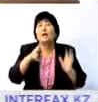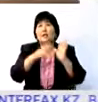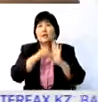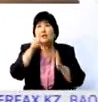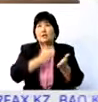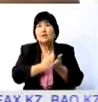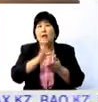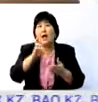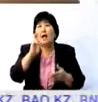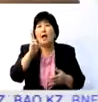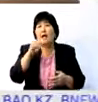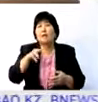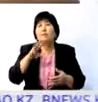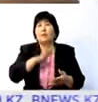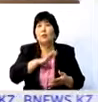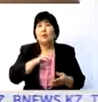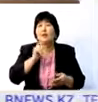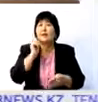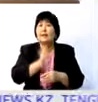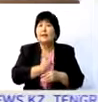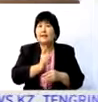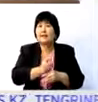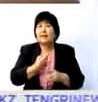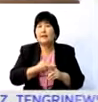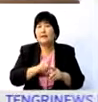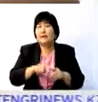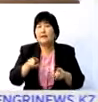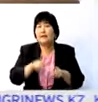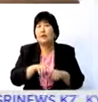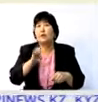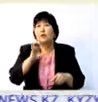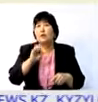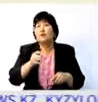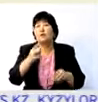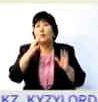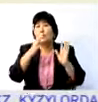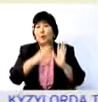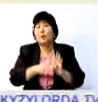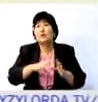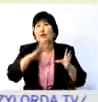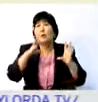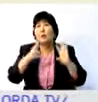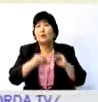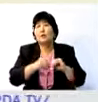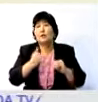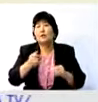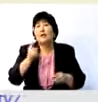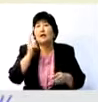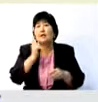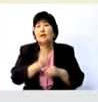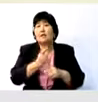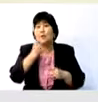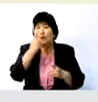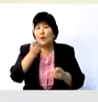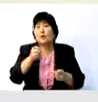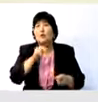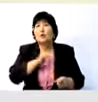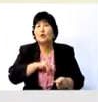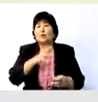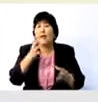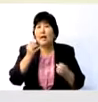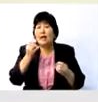әкім болғанына ескертемін. Марсбек Рүстемұлы, 9 қорытындысы бойынша ескерту айтам, жұмысты әлде